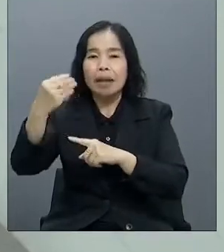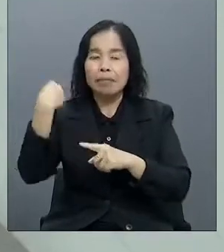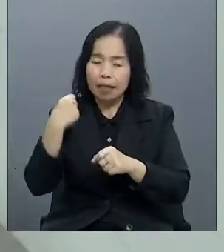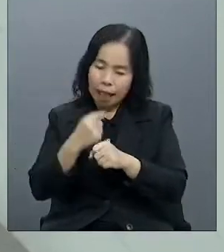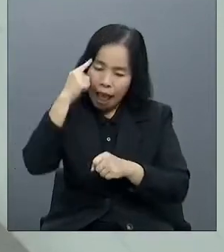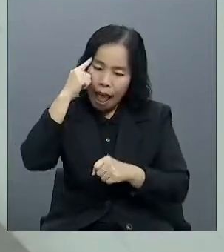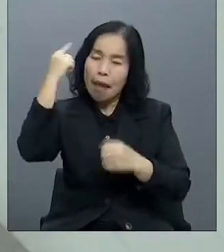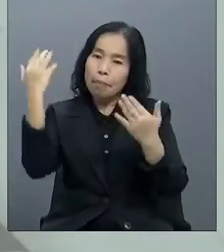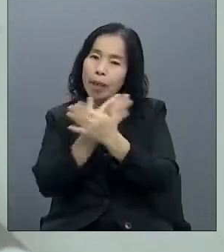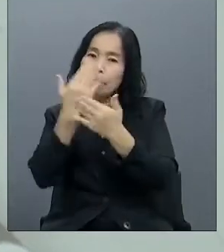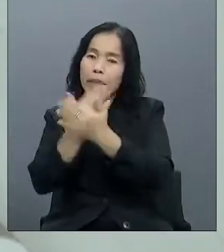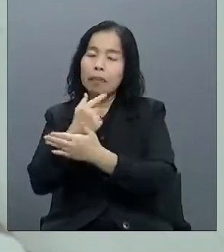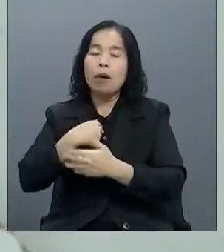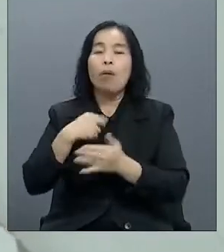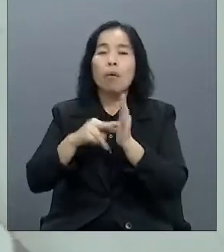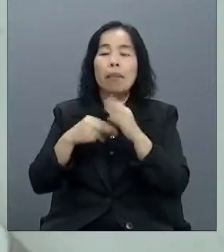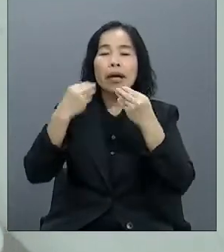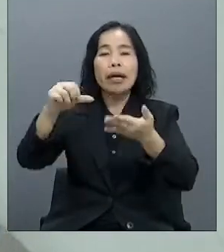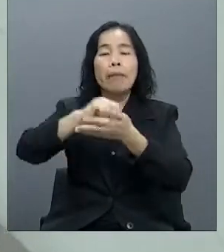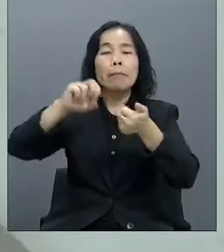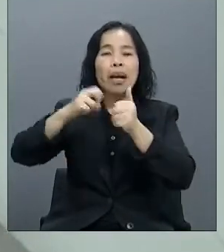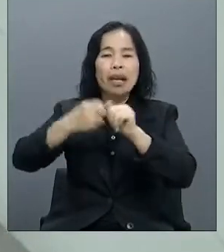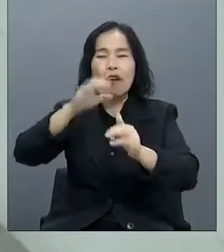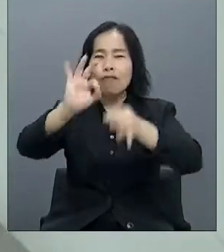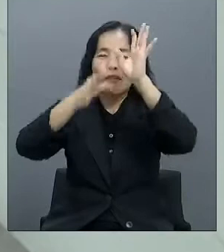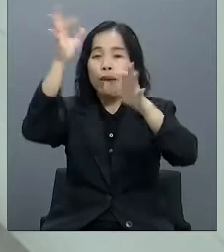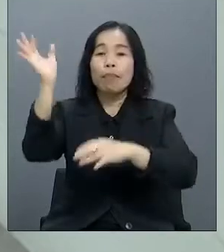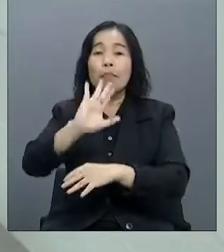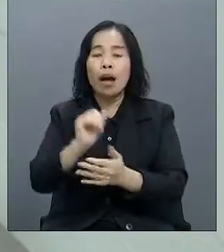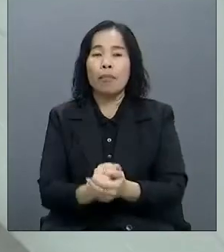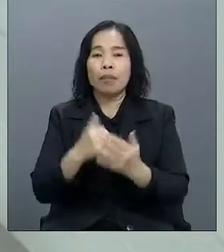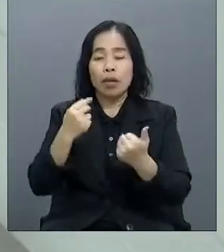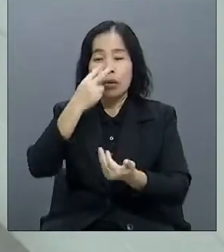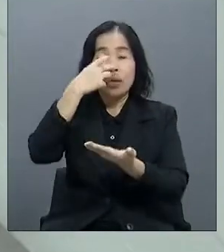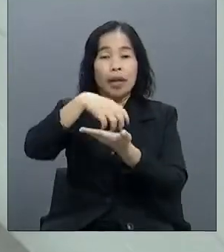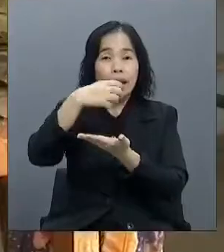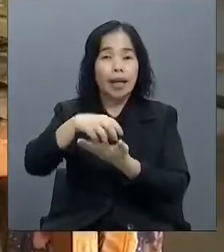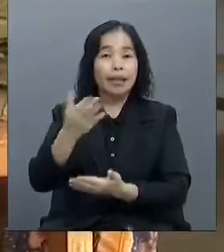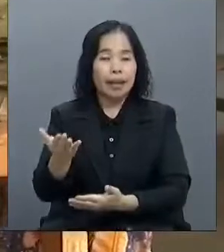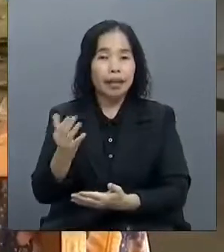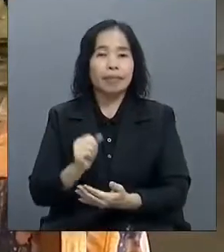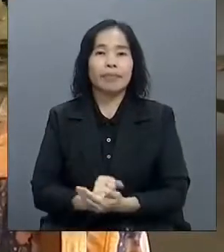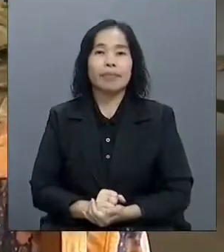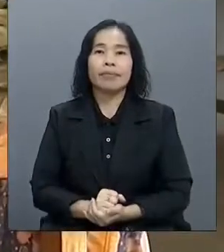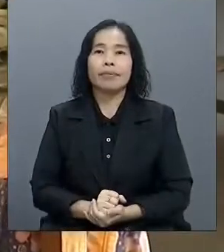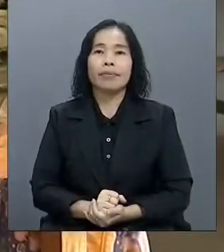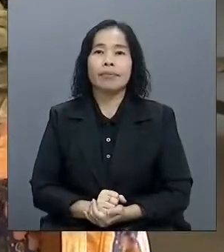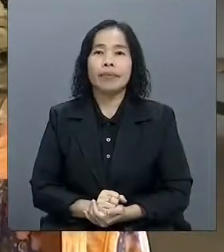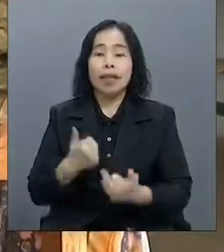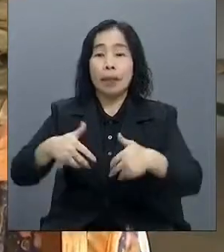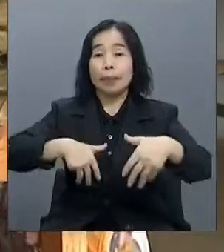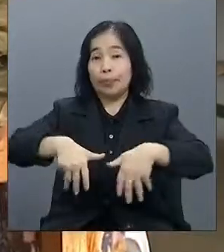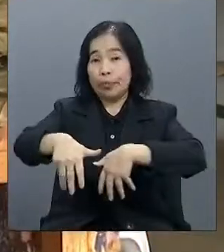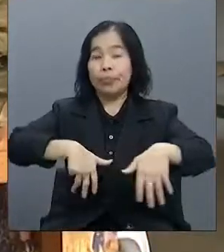วนหนึ่งในการแก้ไขปัญหาไฟป่าและหมอกควันด้วยคุณปัชเสรีรัตน์รายงานค่ะ ชาวบ้านทบศอกตำบลหมอกจำแปอำเ